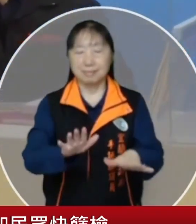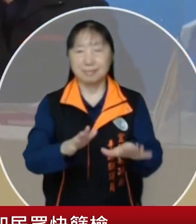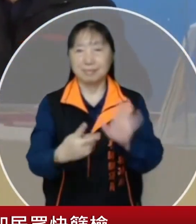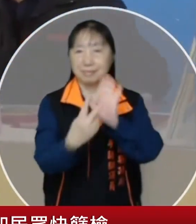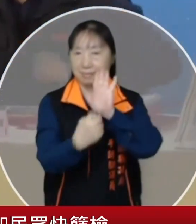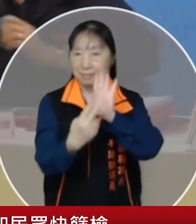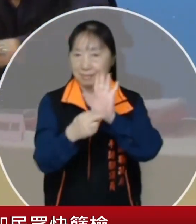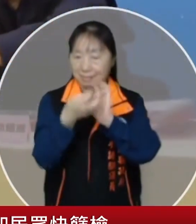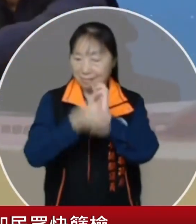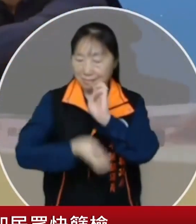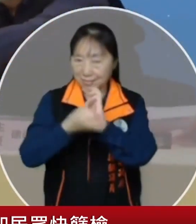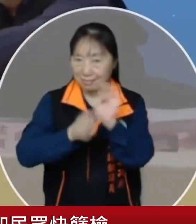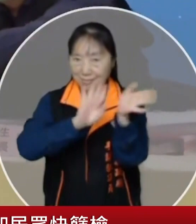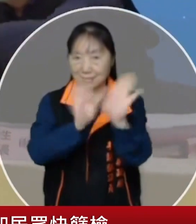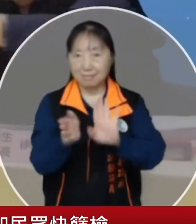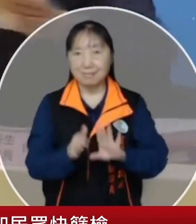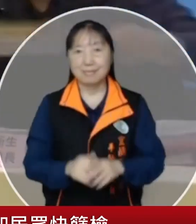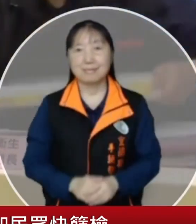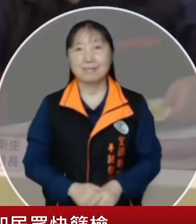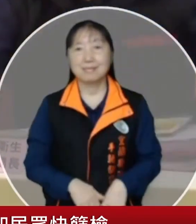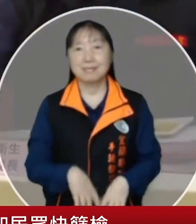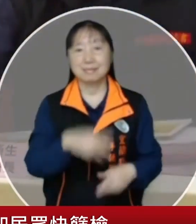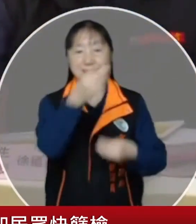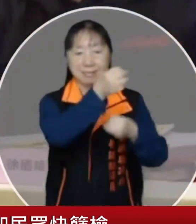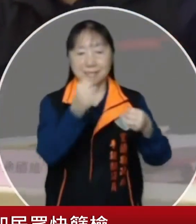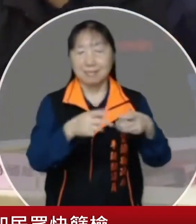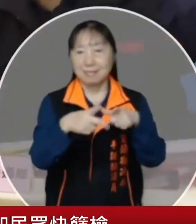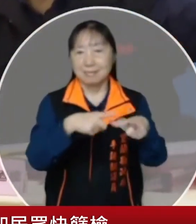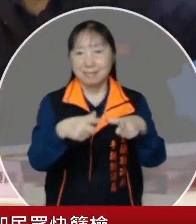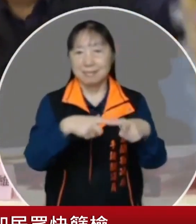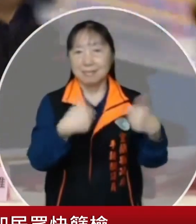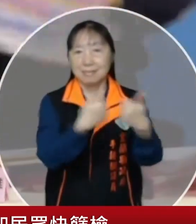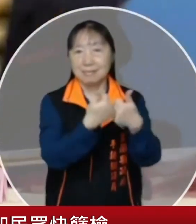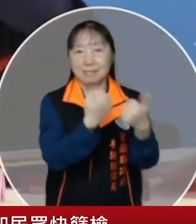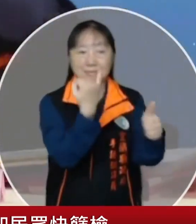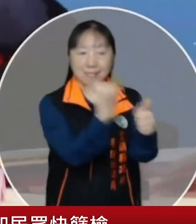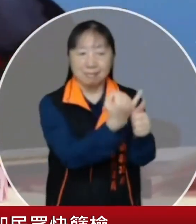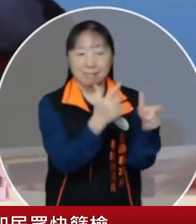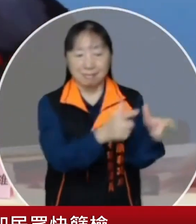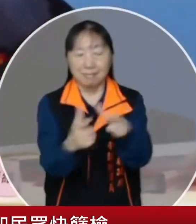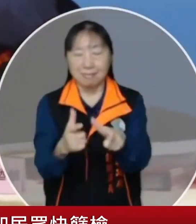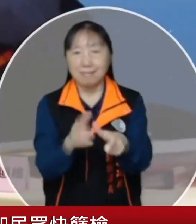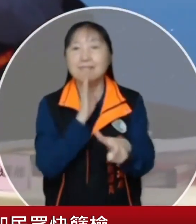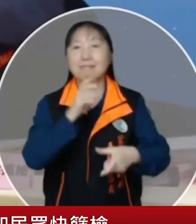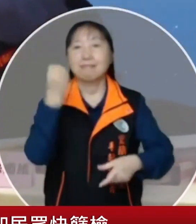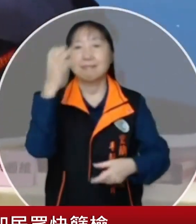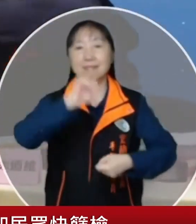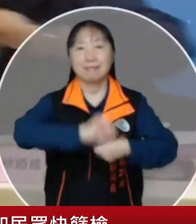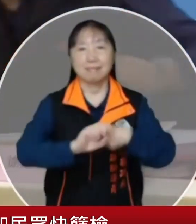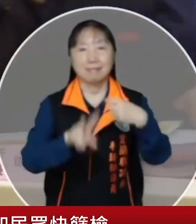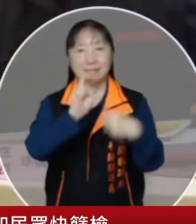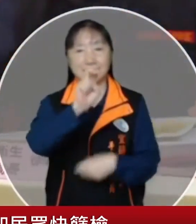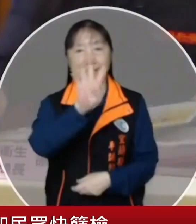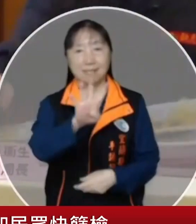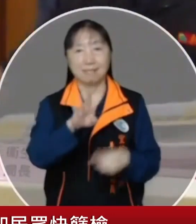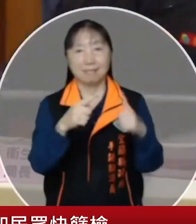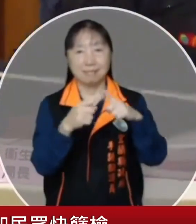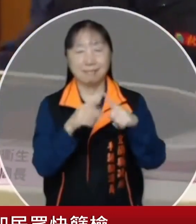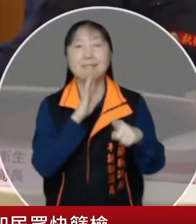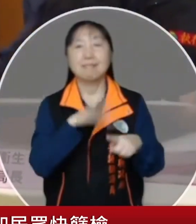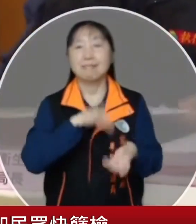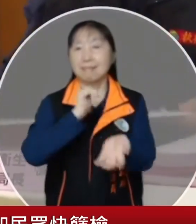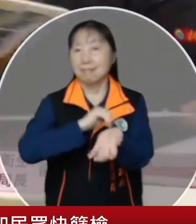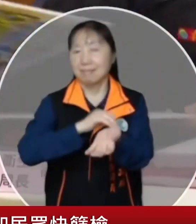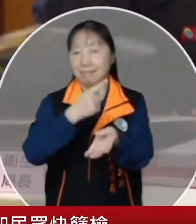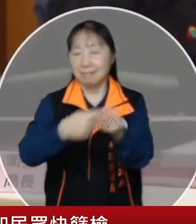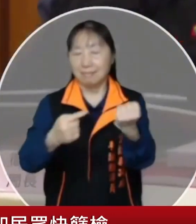节，金源会馆呢，这个喜宴的案呢，新增了24个人，我们医疗能量呢总